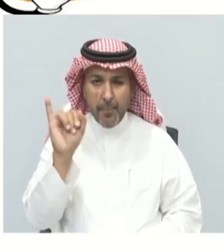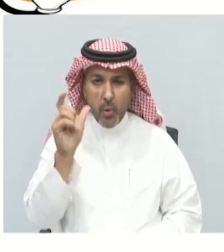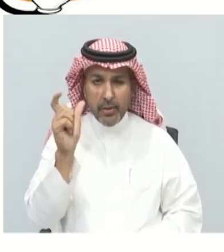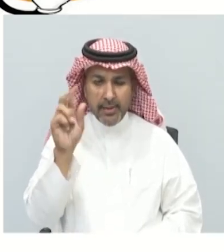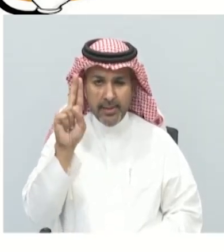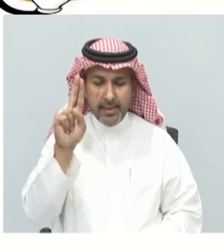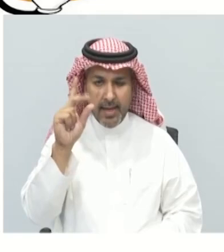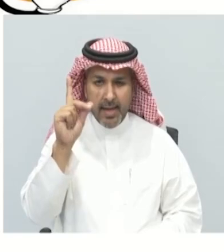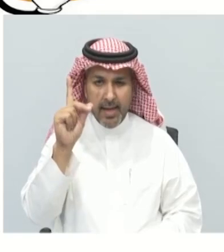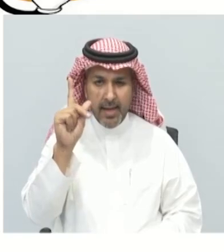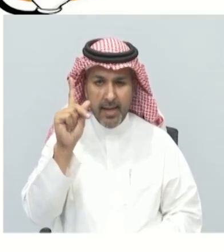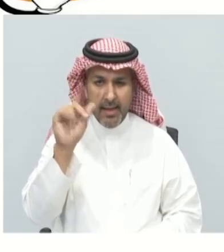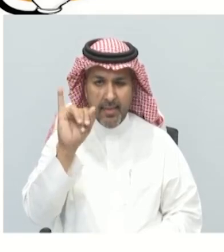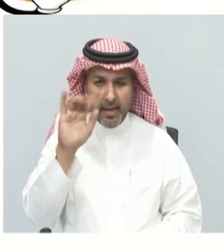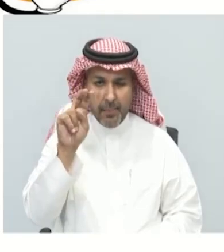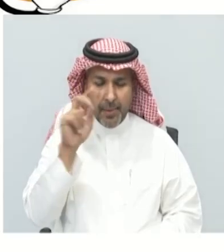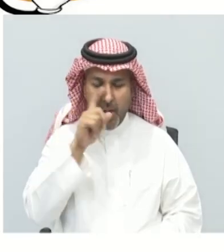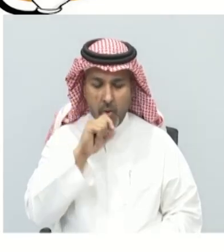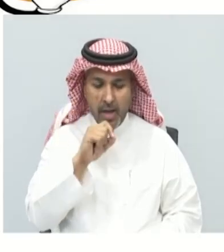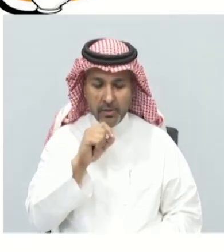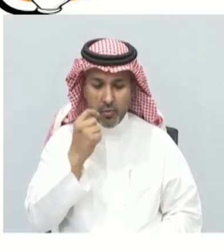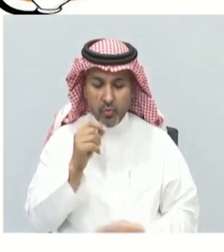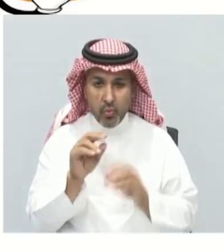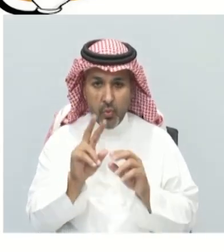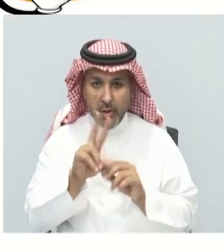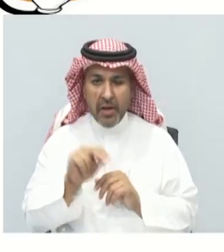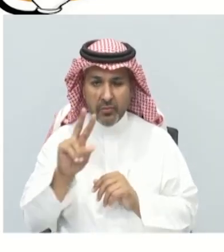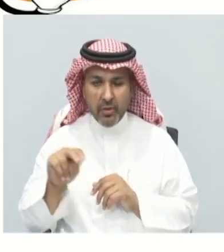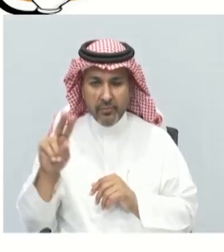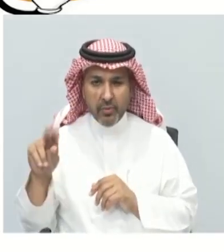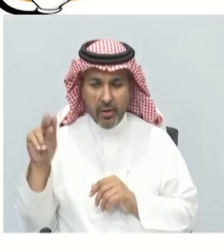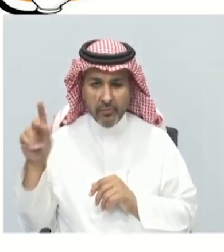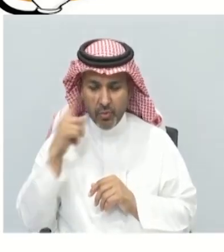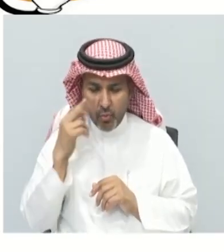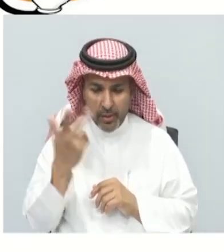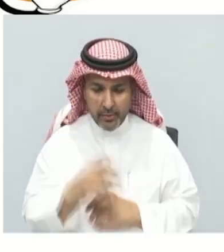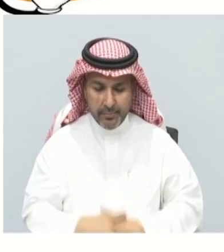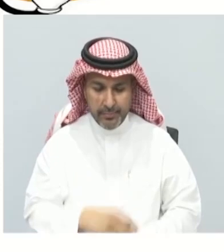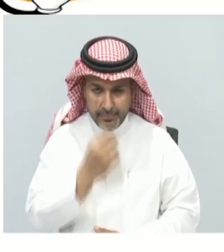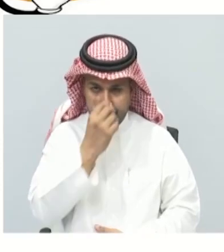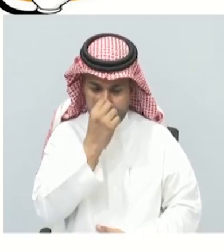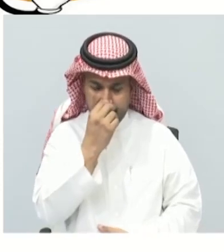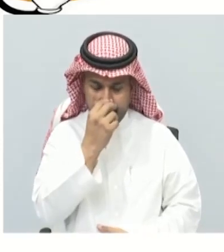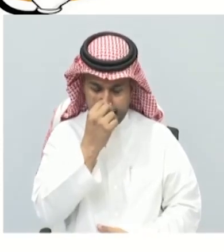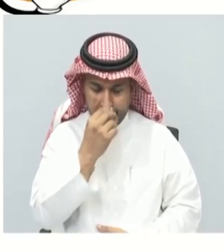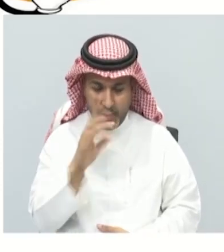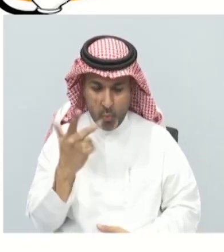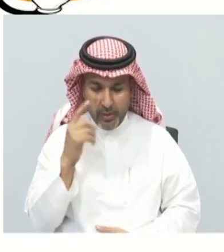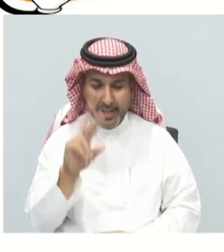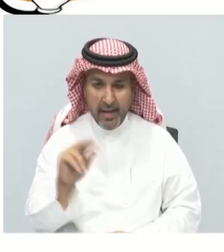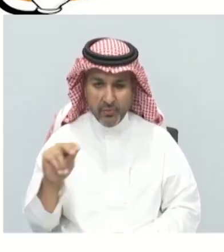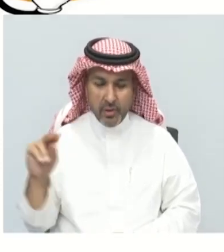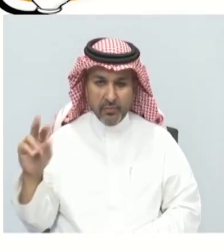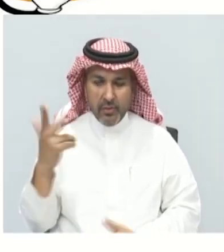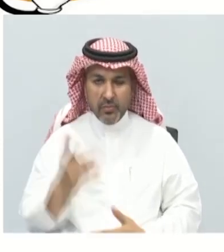بمعنى انه اسرع هنا ماذا يبدو لك يبدو العداء ها يبدا النقاط تقل فمعنى ذلك